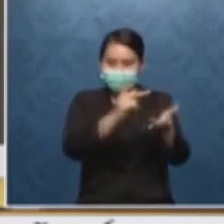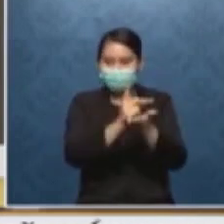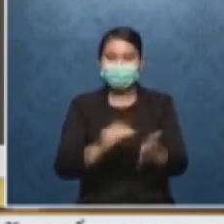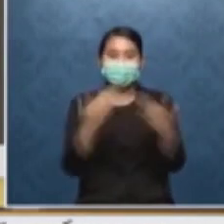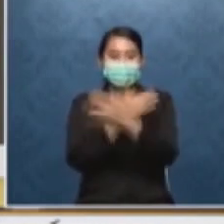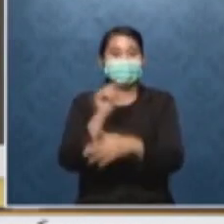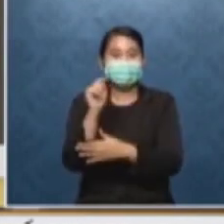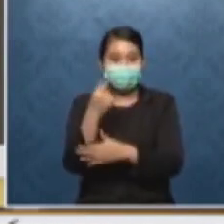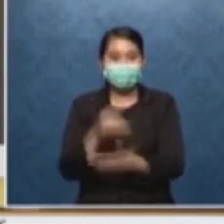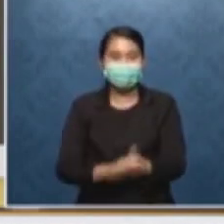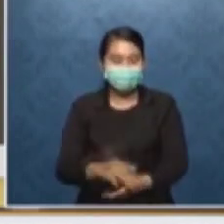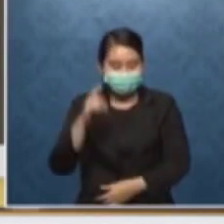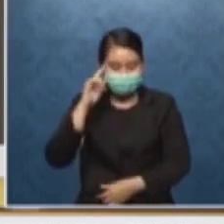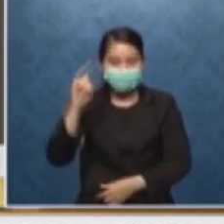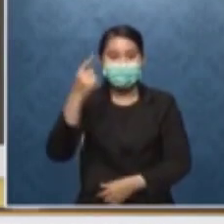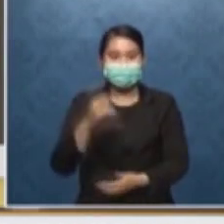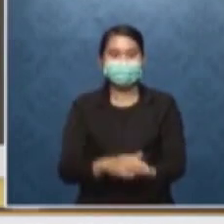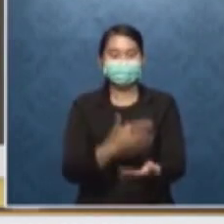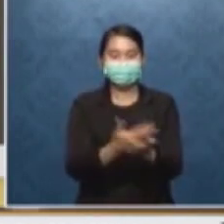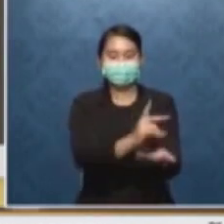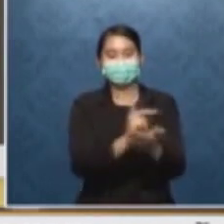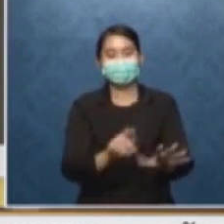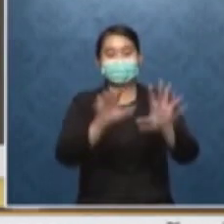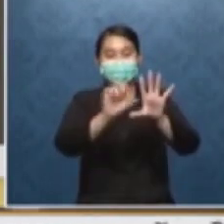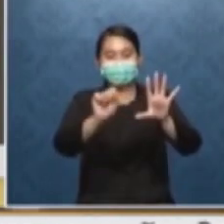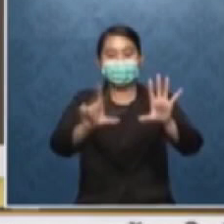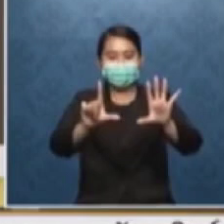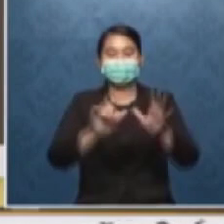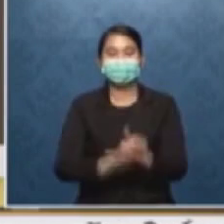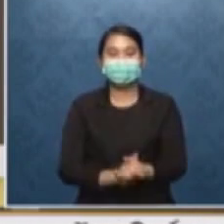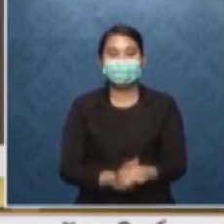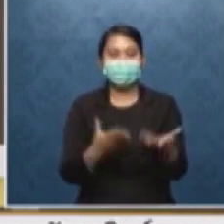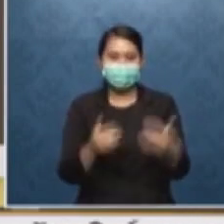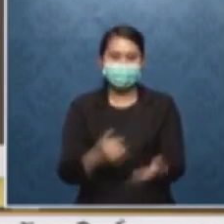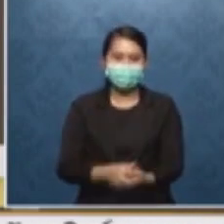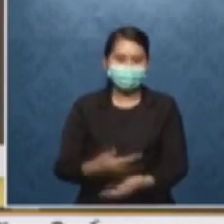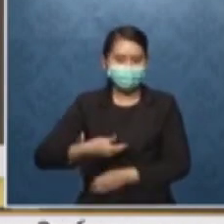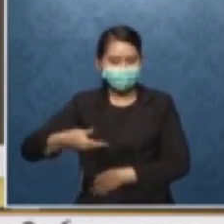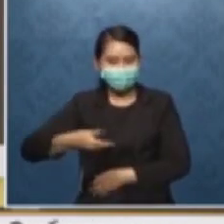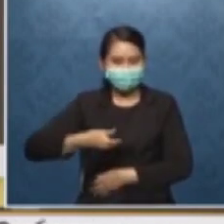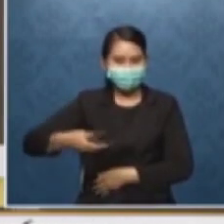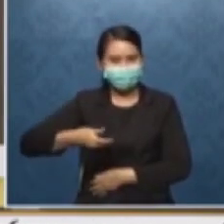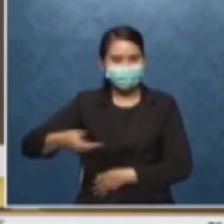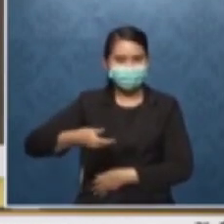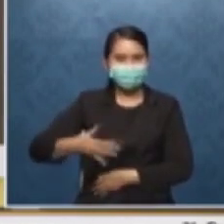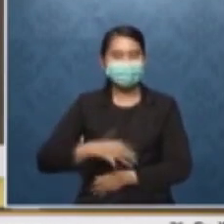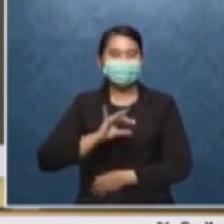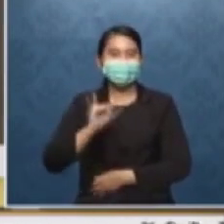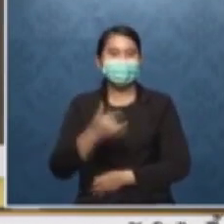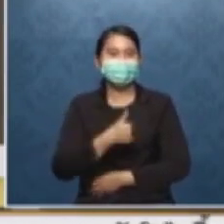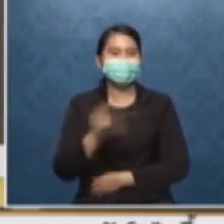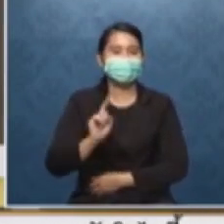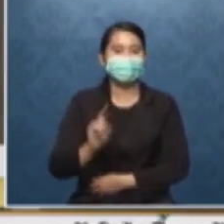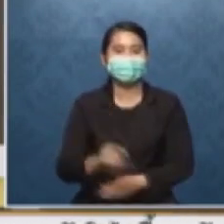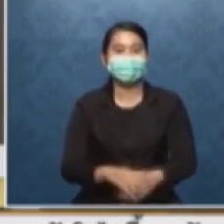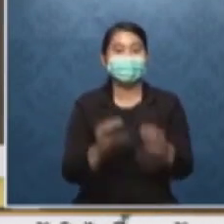ใหม่พอมารู้อีกทีนึงจะกู้ 5แสนล้านแล้วก็ชักเข้าชักออกจะเข้าไม่เข้าสภาดีจะเอายังไงดีและ